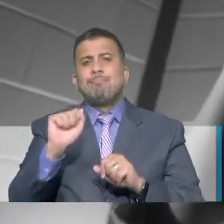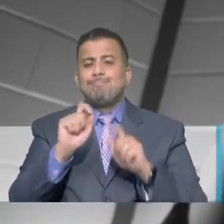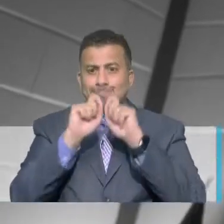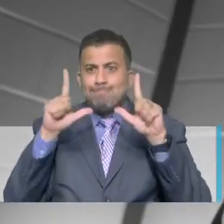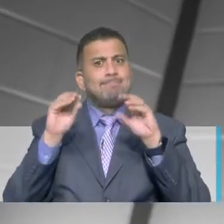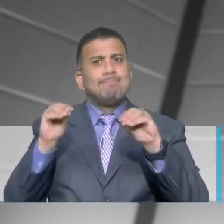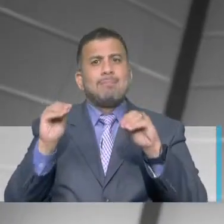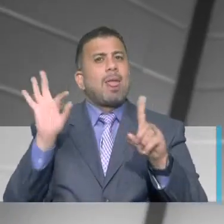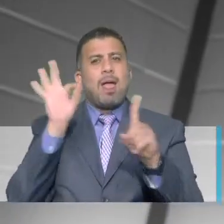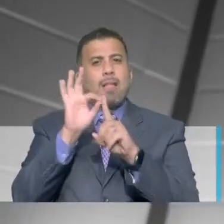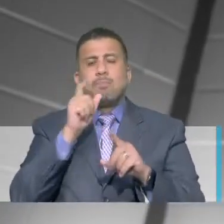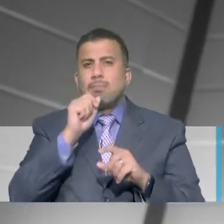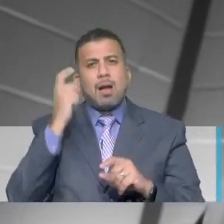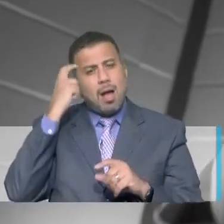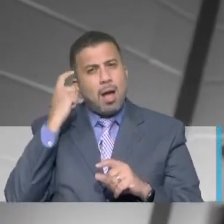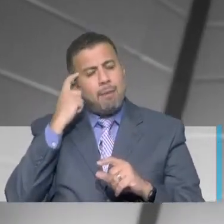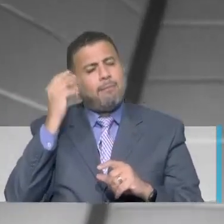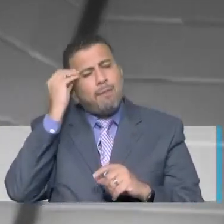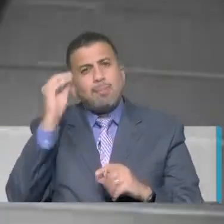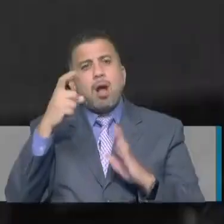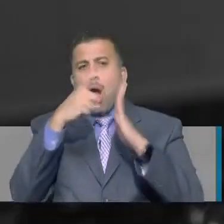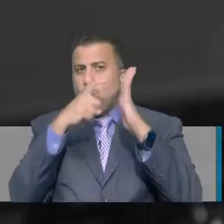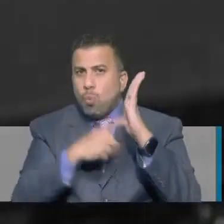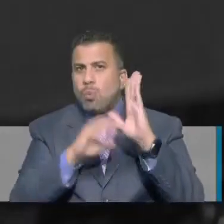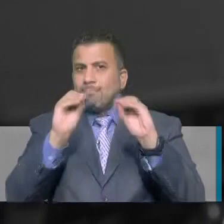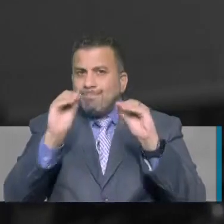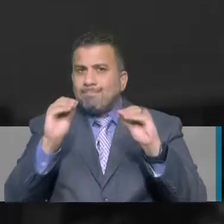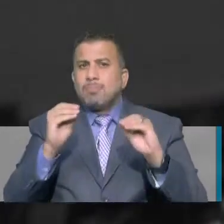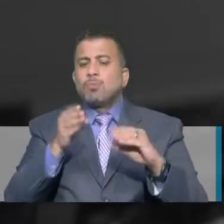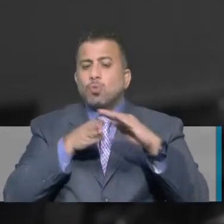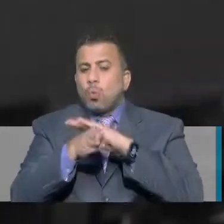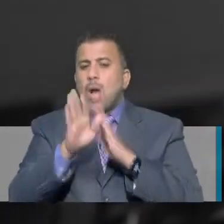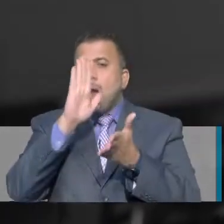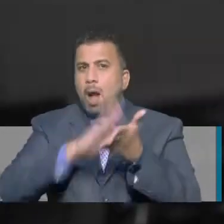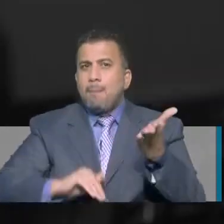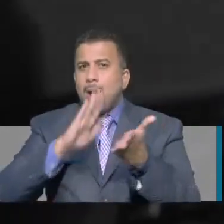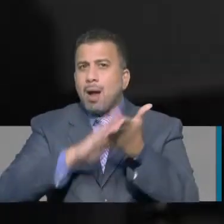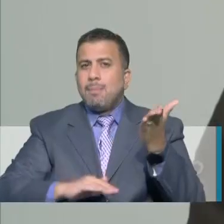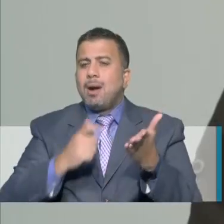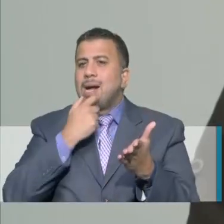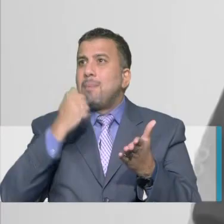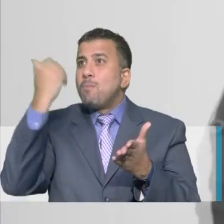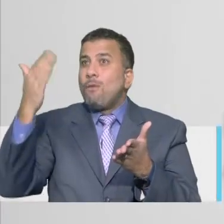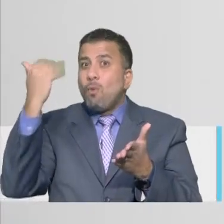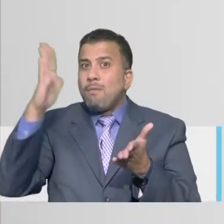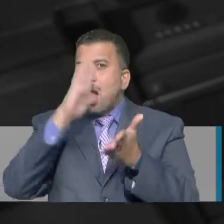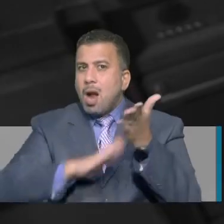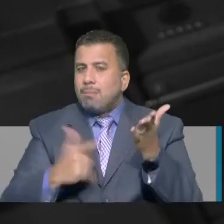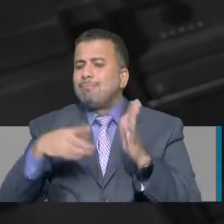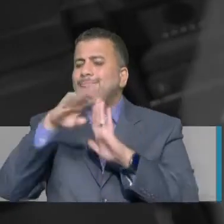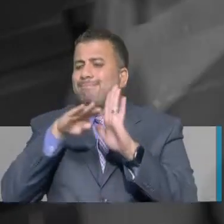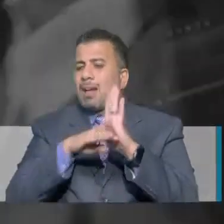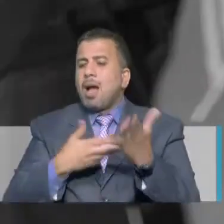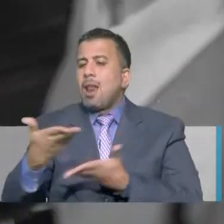وتستهدف الحمله التعريف باهم الاحكام المنصوص عليها في قانوني دخول واقامه الاجانب في الدوله وتنظيم